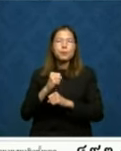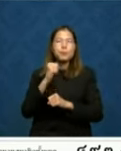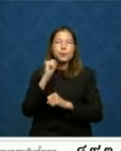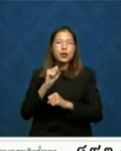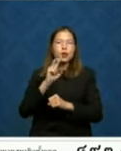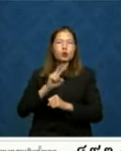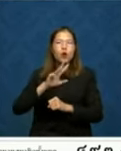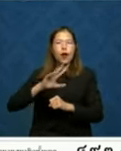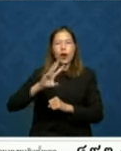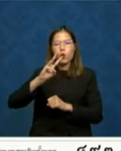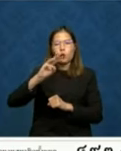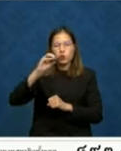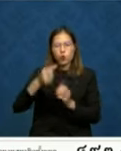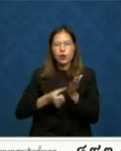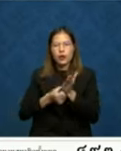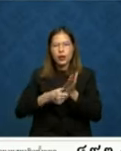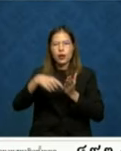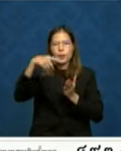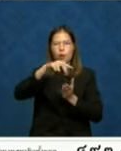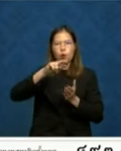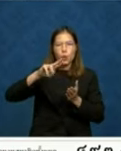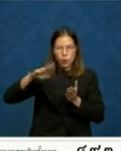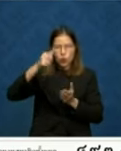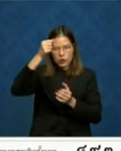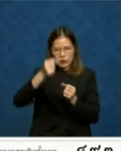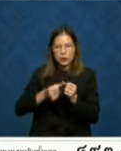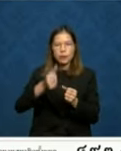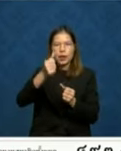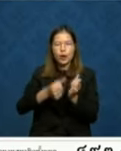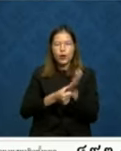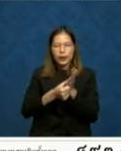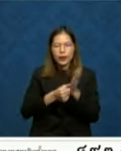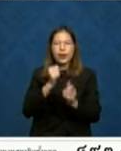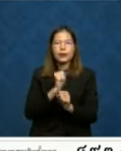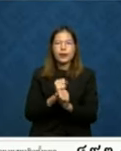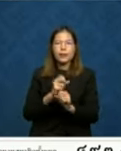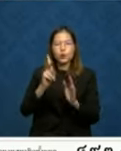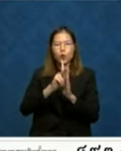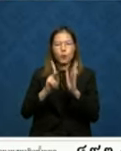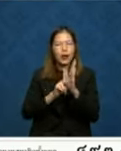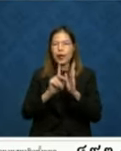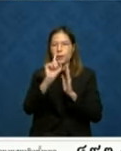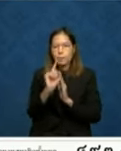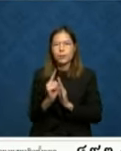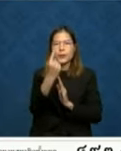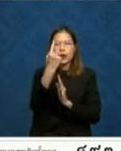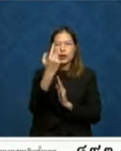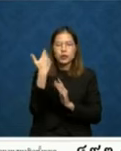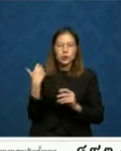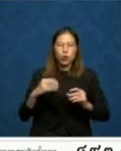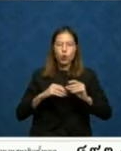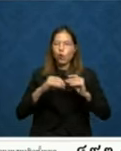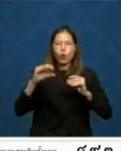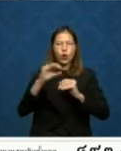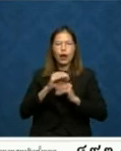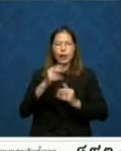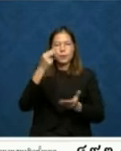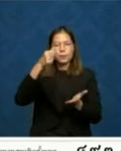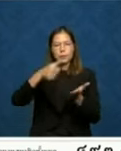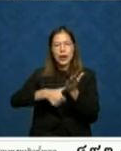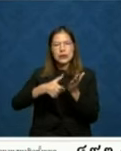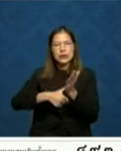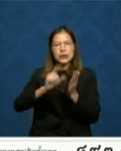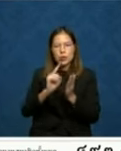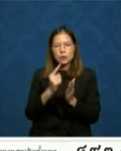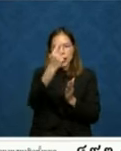มจำได้ว่ามันมีการแก้ไขพรบสรรพสามิตคือเป็นการทำกฎหมายใหม่ทั้งฉบับโครงสร้างภาษีใหม่มันจึงตามม